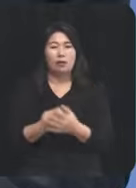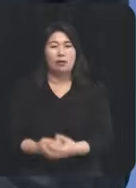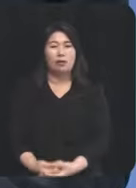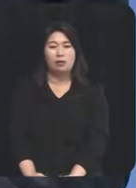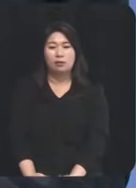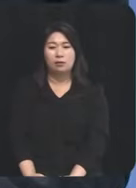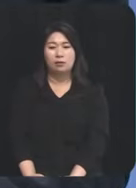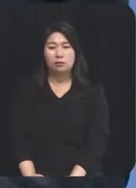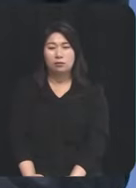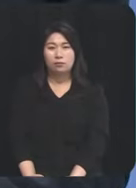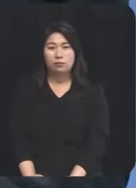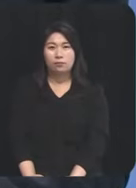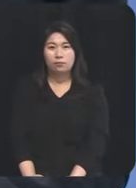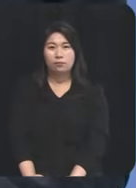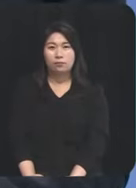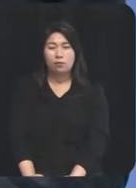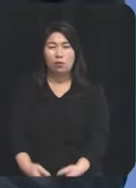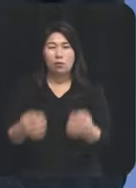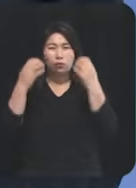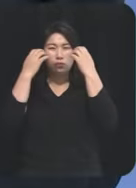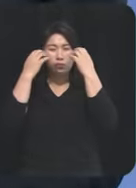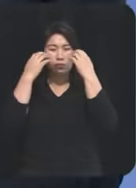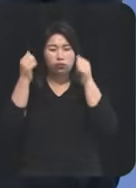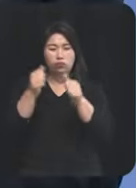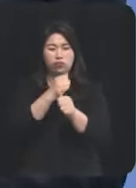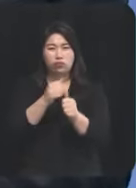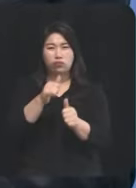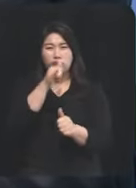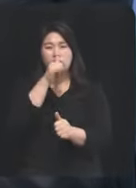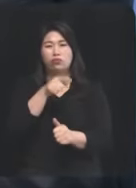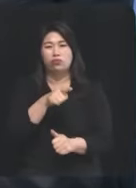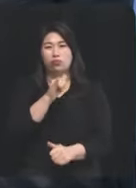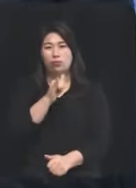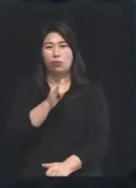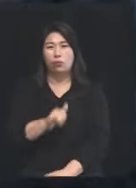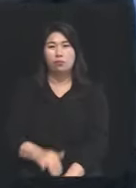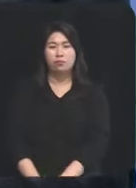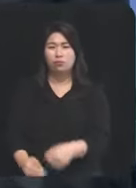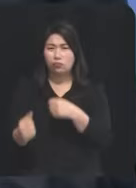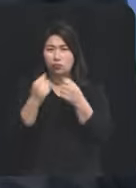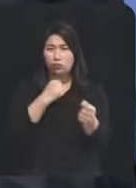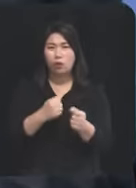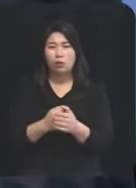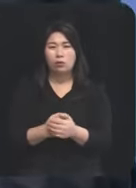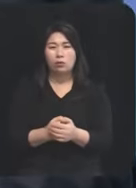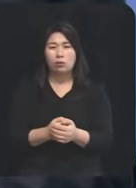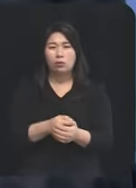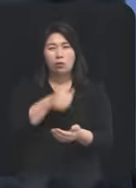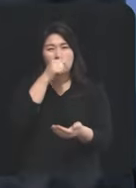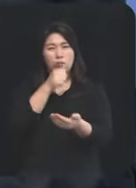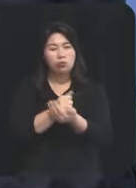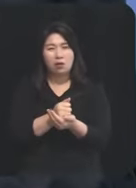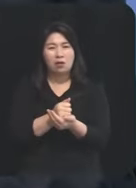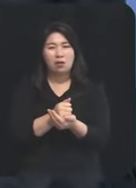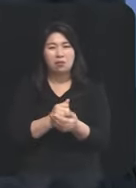검경으로부터 이렇게 고초를 당한 그런 분들이 있습니다. 네. 그럼에도 불구하고 유죄 판결을 받지